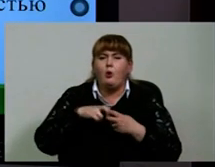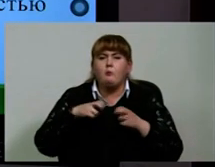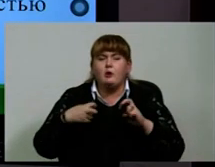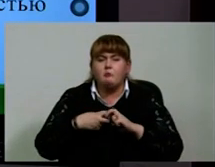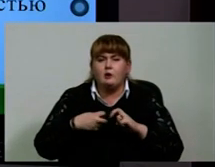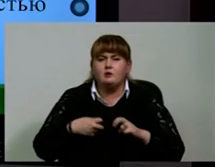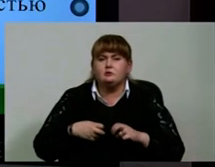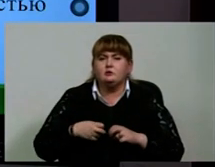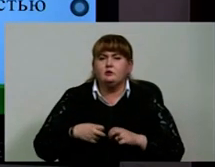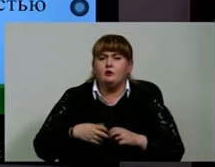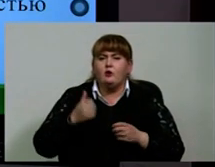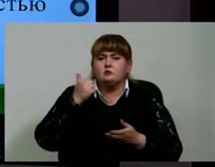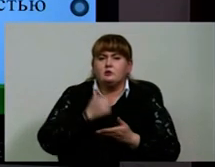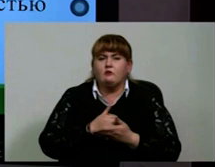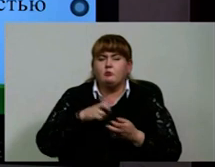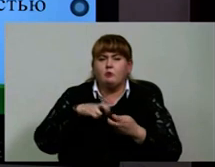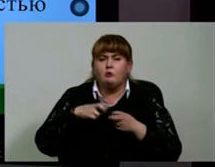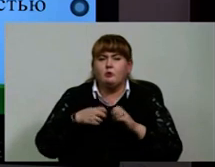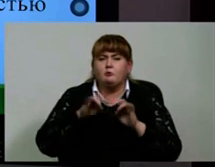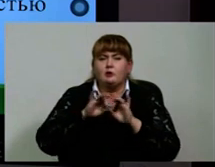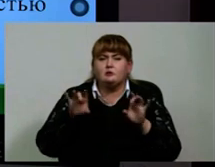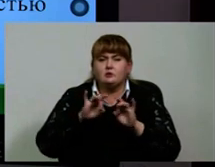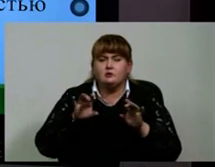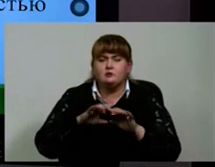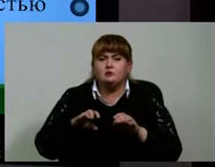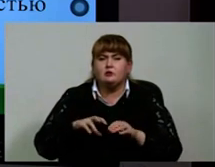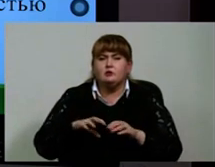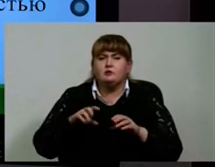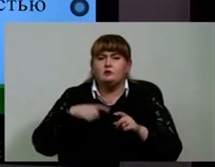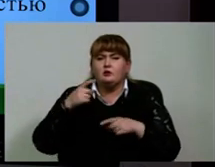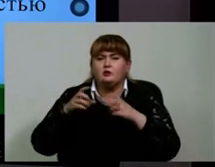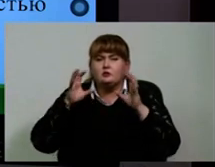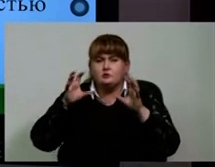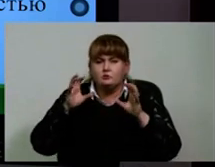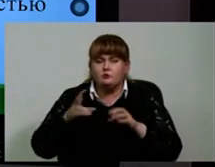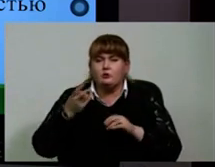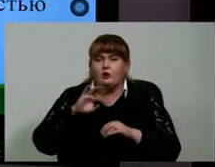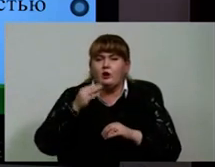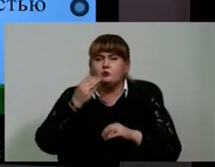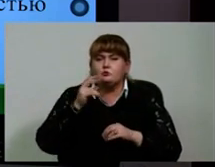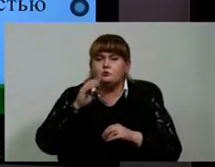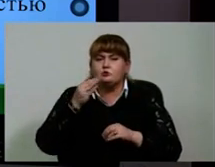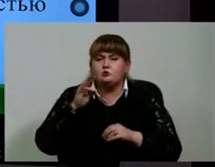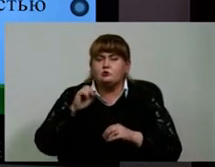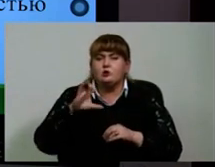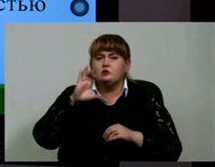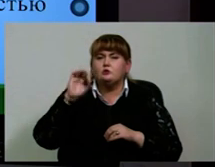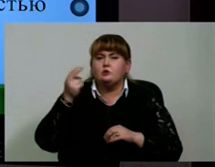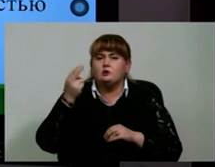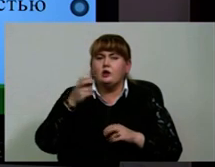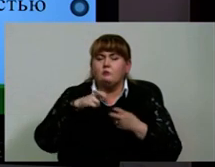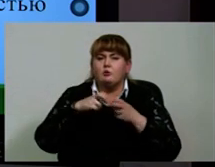Проблематика. Основная проблема рассказа традиционна для Шукшина. Это социальная